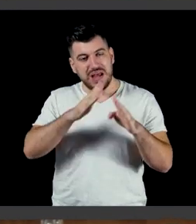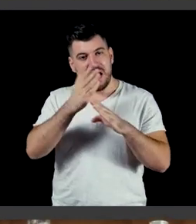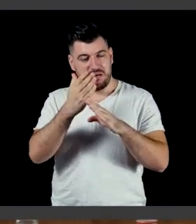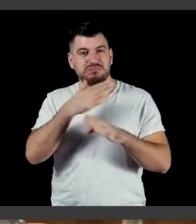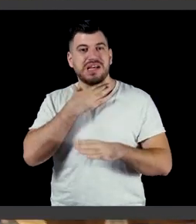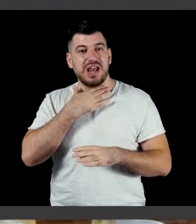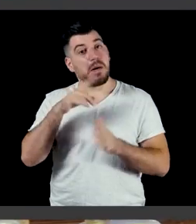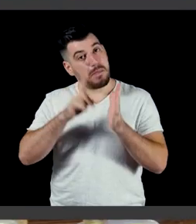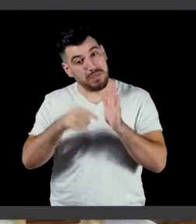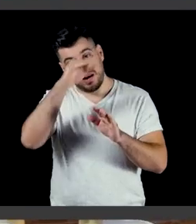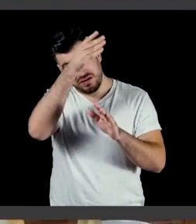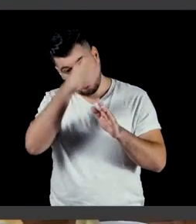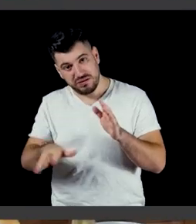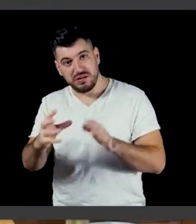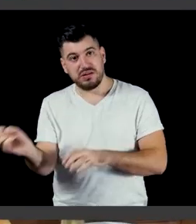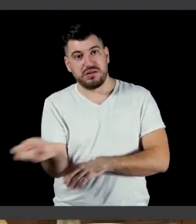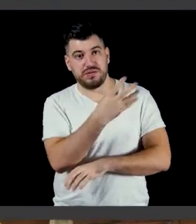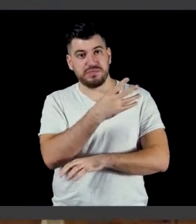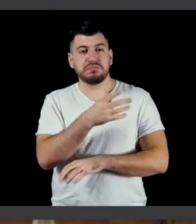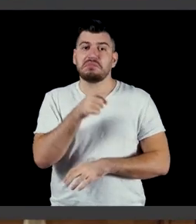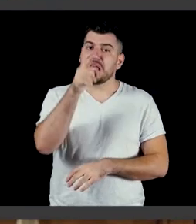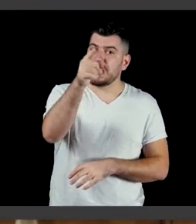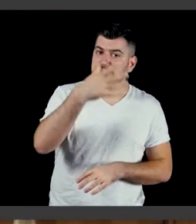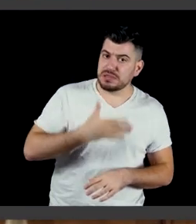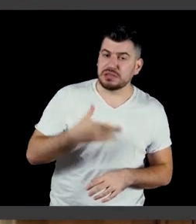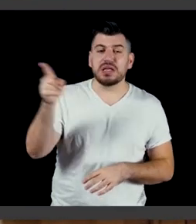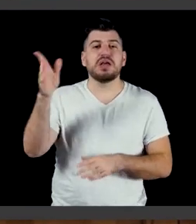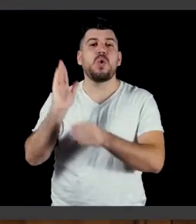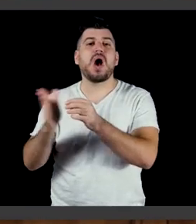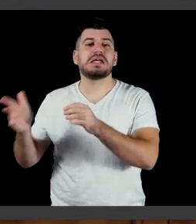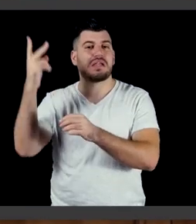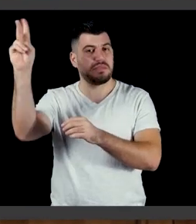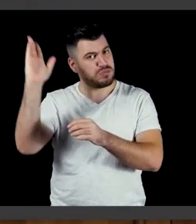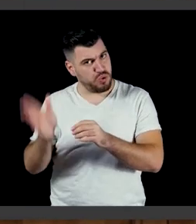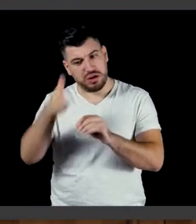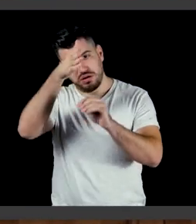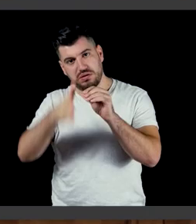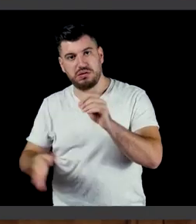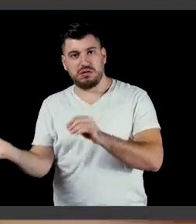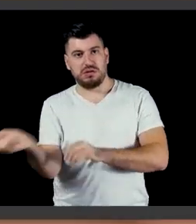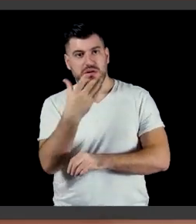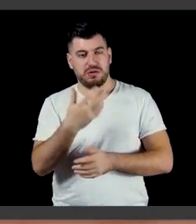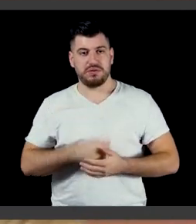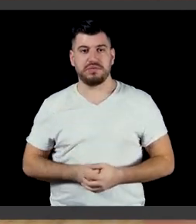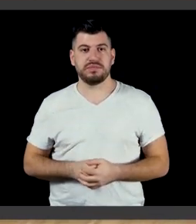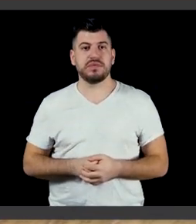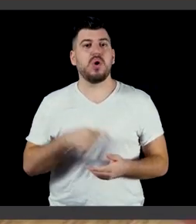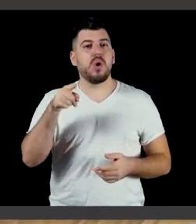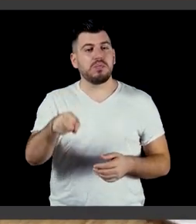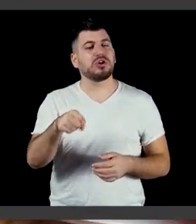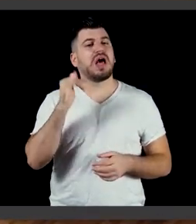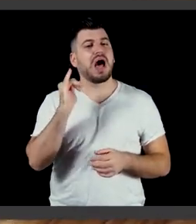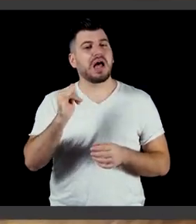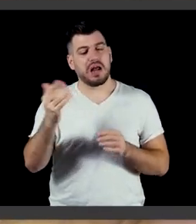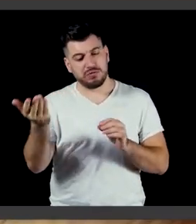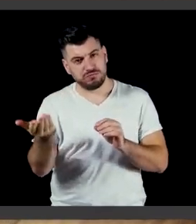τα αφαιρέσουμε. Ή εσείς ή πρέπει να ζητήσετε από το χασάπι σας να τα αφαιρέσει. Οπότε σιγά σιγά θα το βγάλω